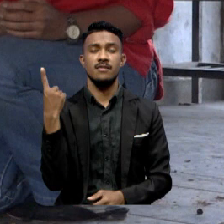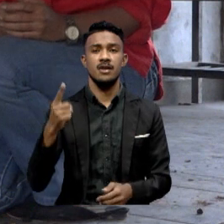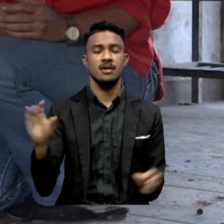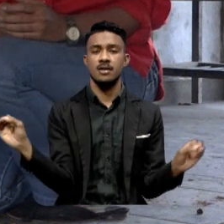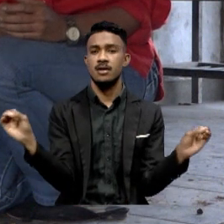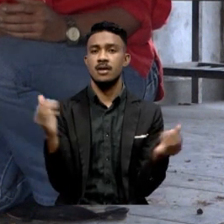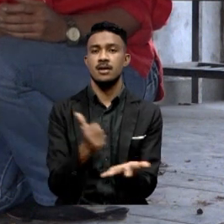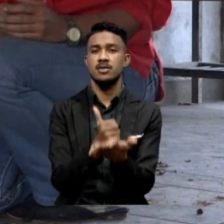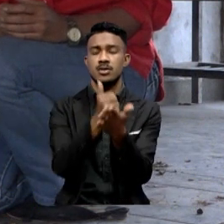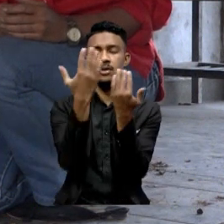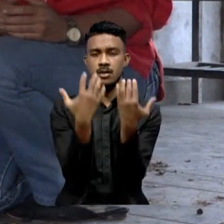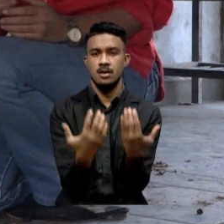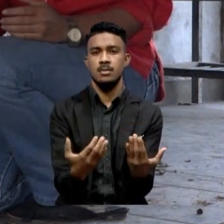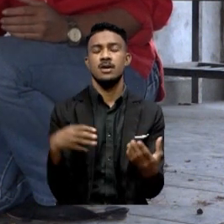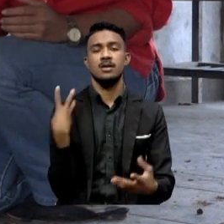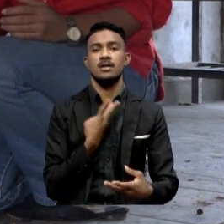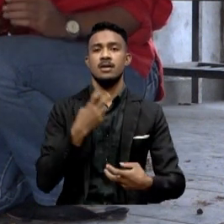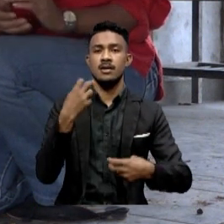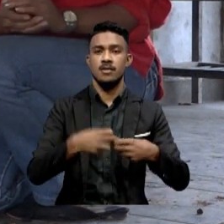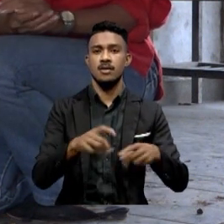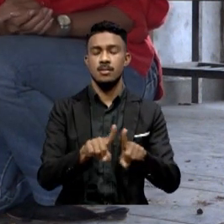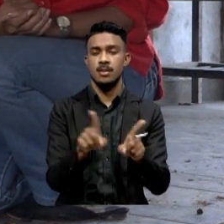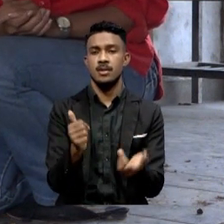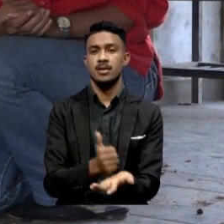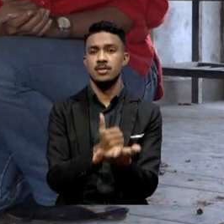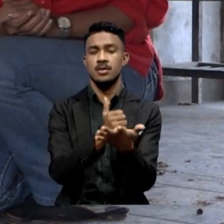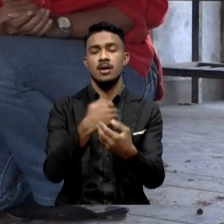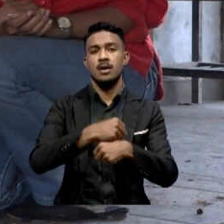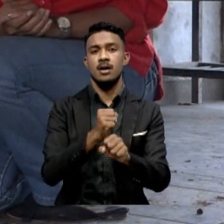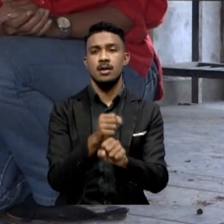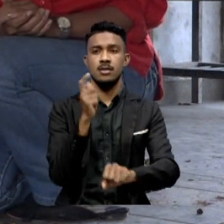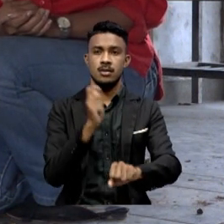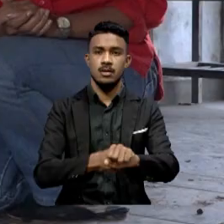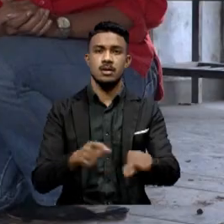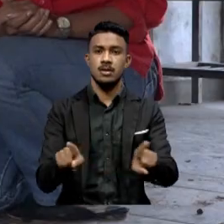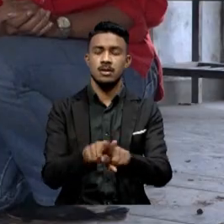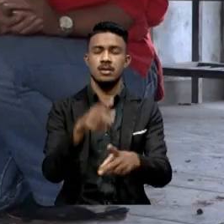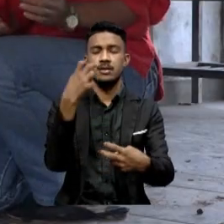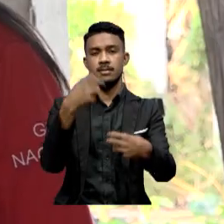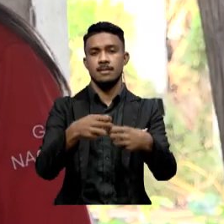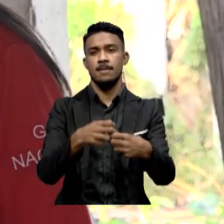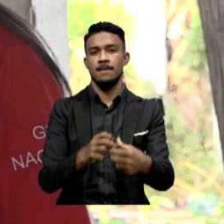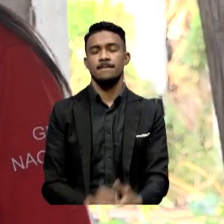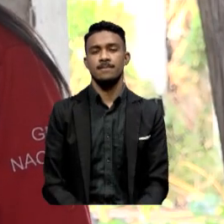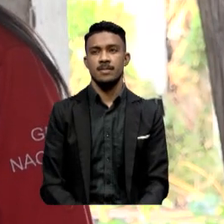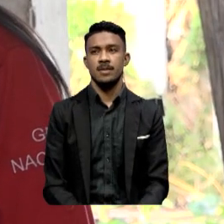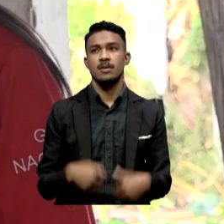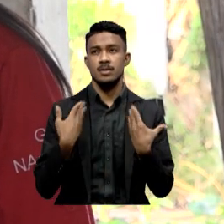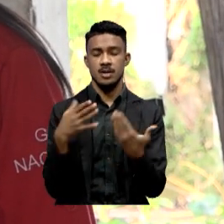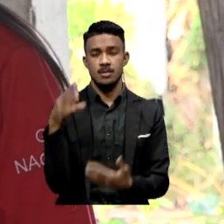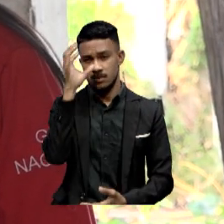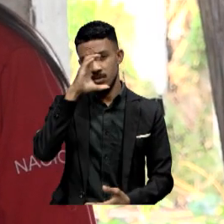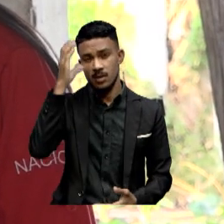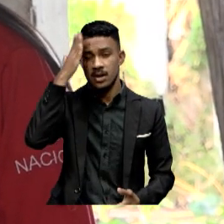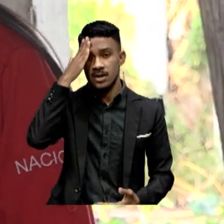ite nia terusne. Mai be tulundet atu halo ite nia situasau sa difisil utang. No se ita karak buka hati ni